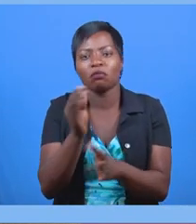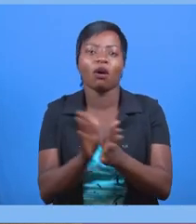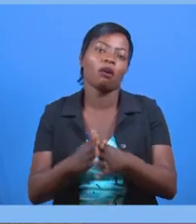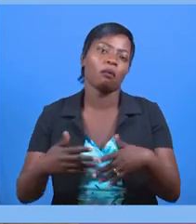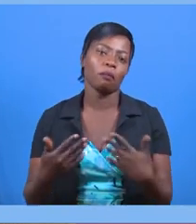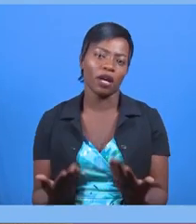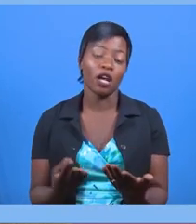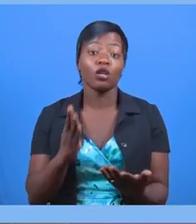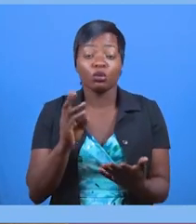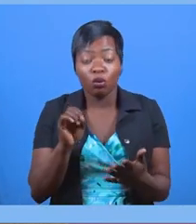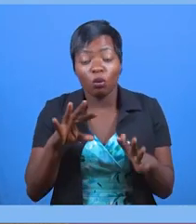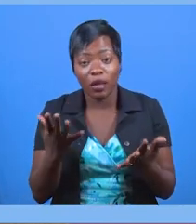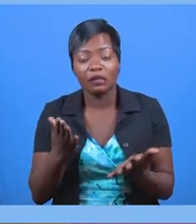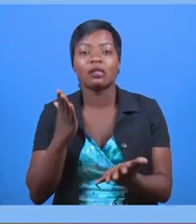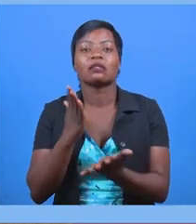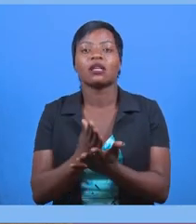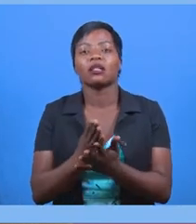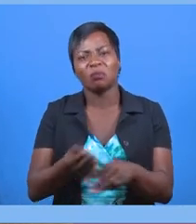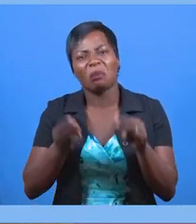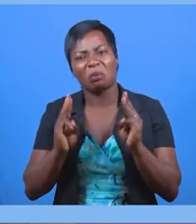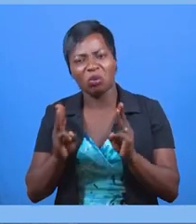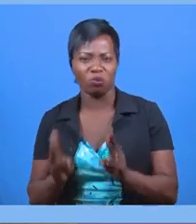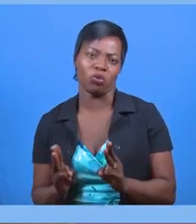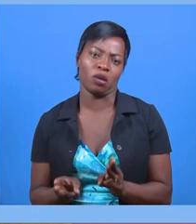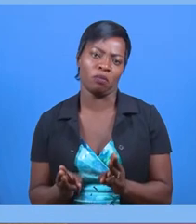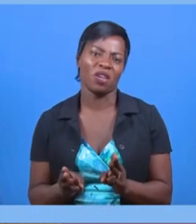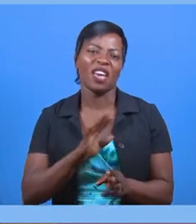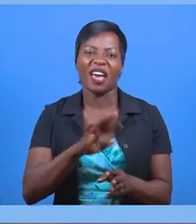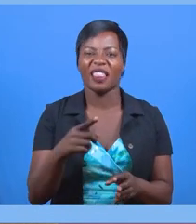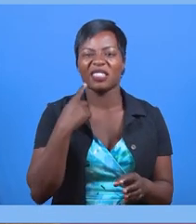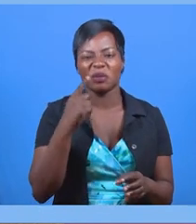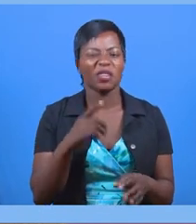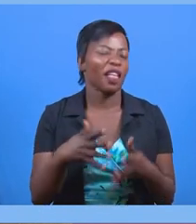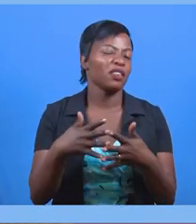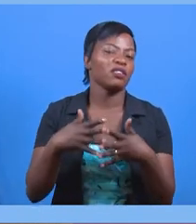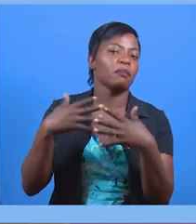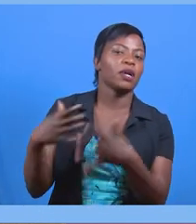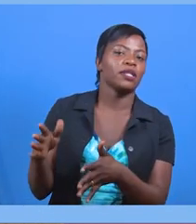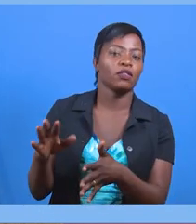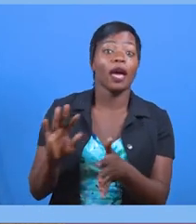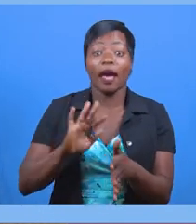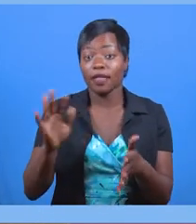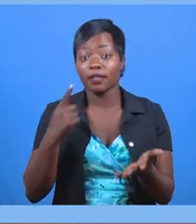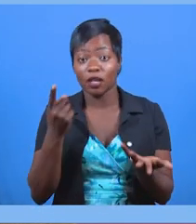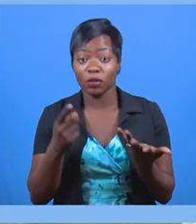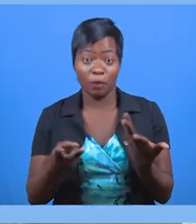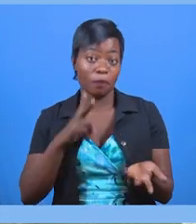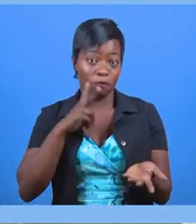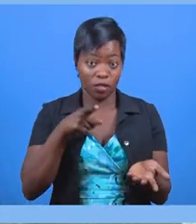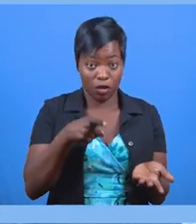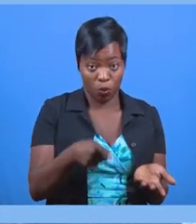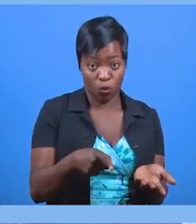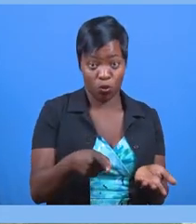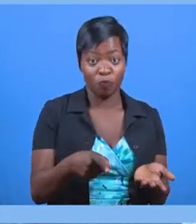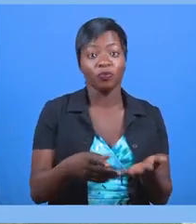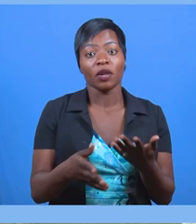dambudziko, uyezve vanhu havachazvikoshesi. Vamwewo ndove kuti kana vanenge vachigara nehama yavo, pada anoenda